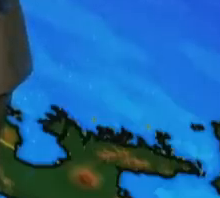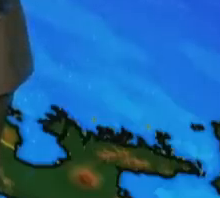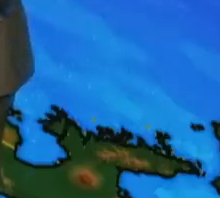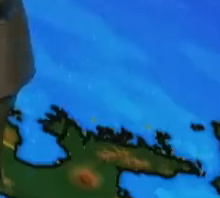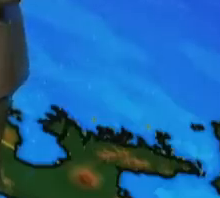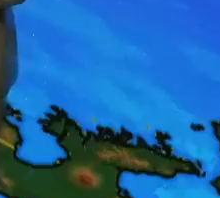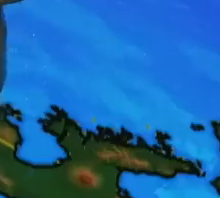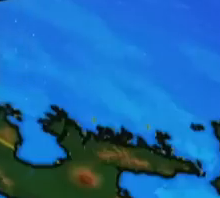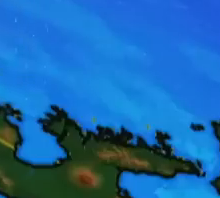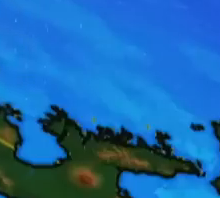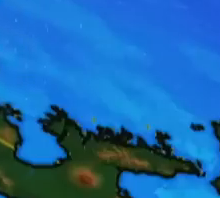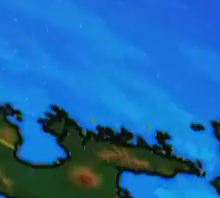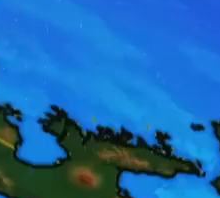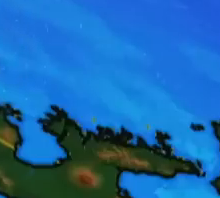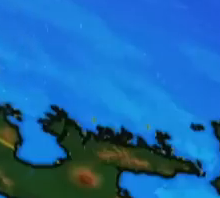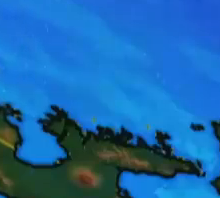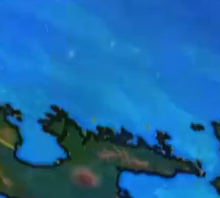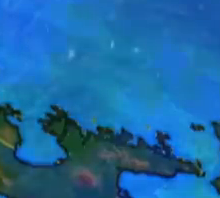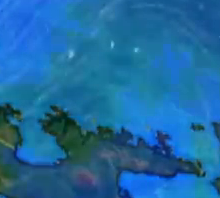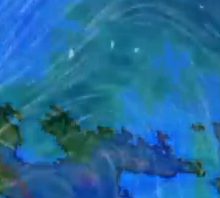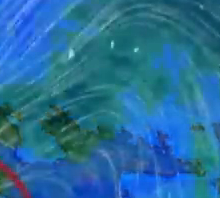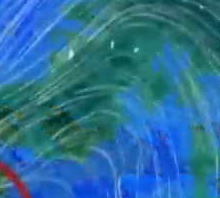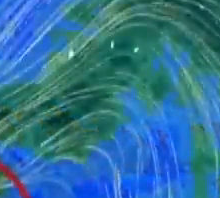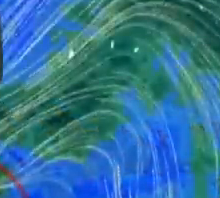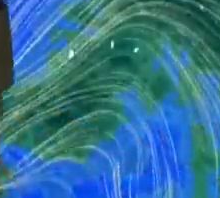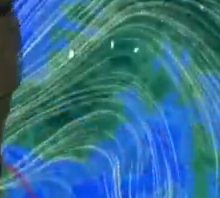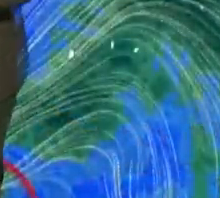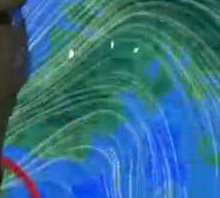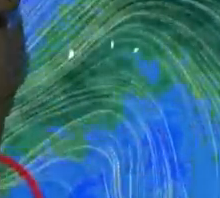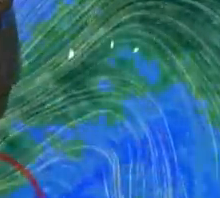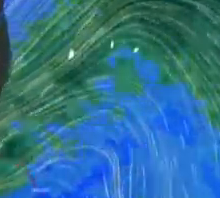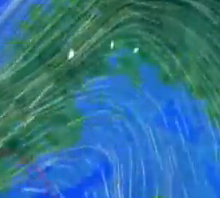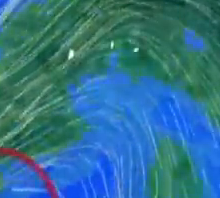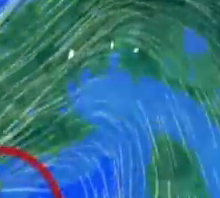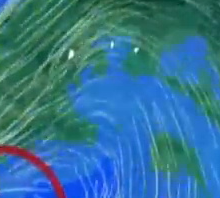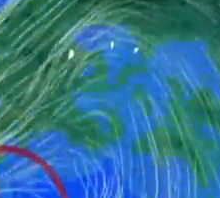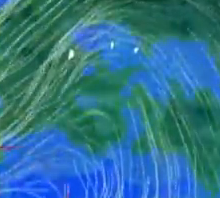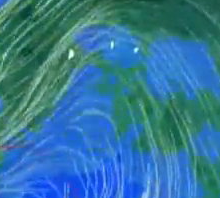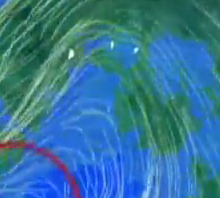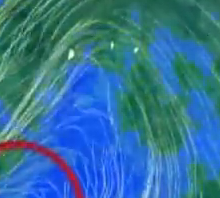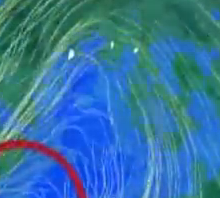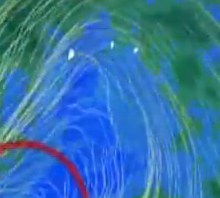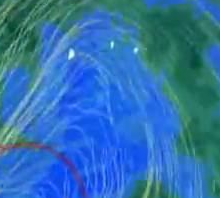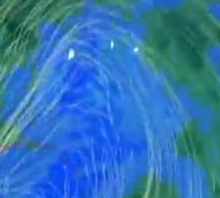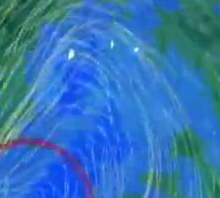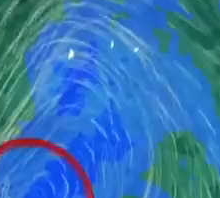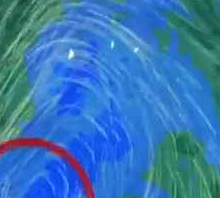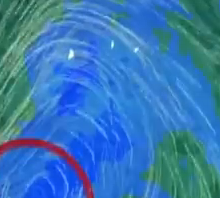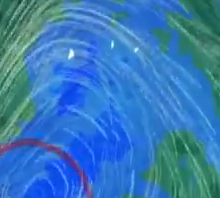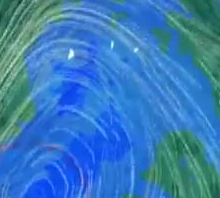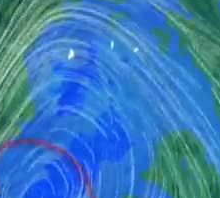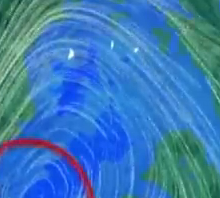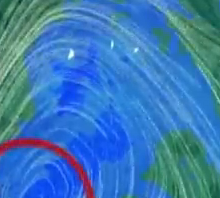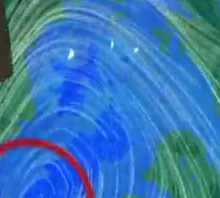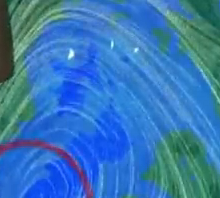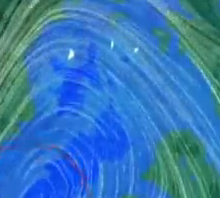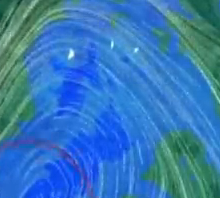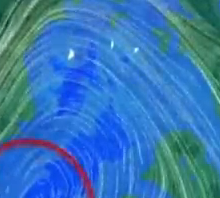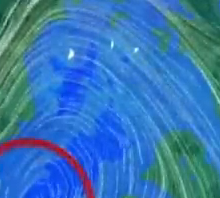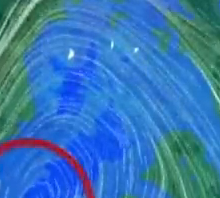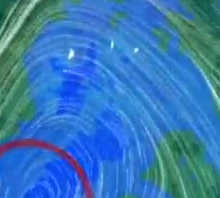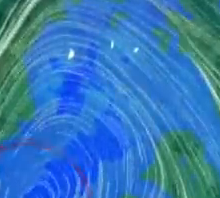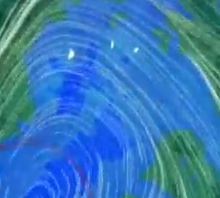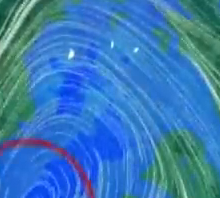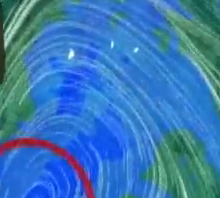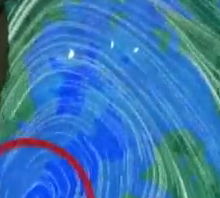20.3 degrees Celsius. Hanggang Biyernes pa buong bansa ang maaapektuhan ng malakas na amihan kaya talaga namang malamig na panahon